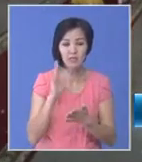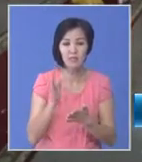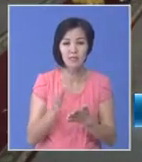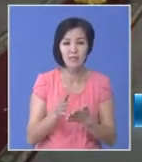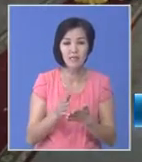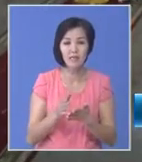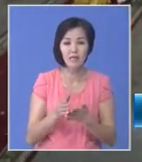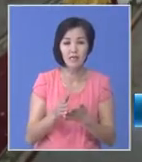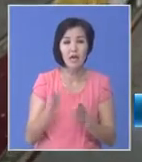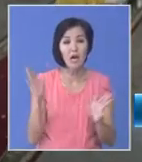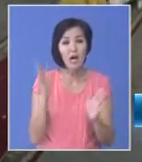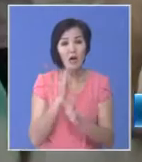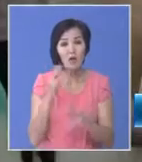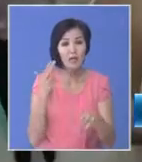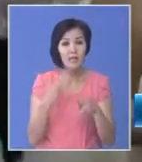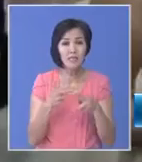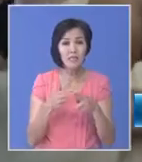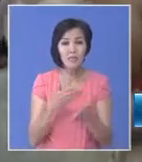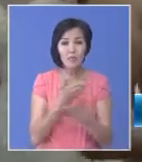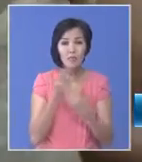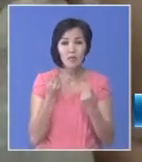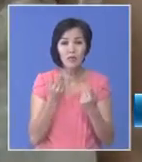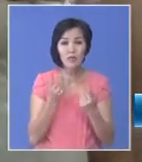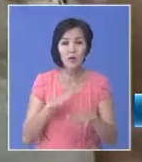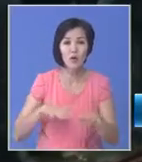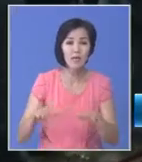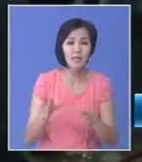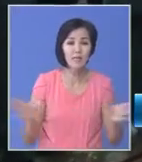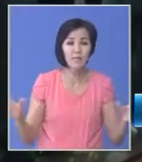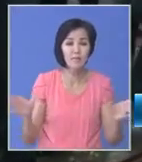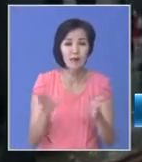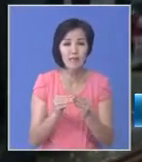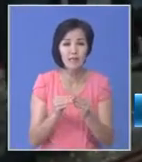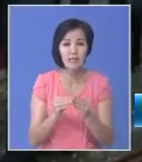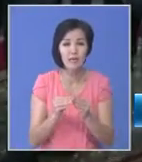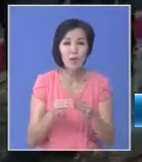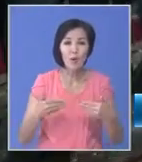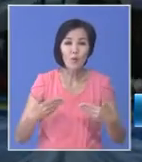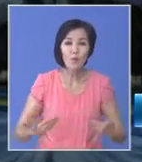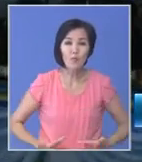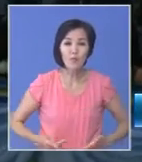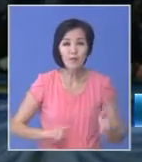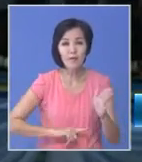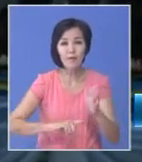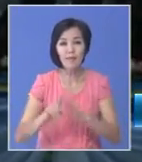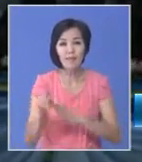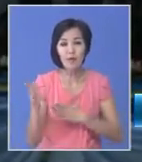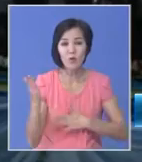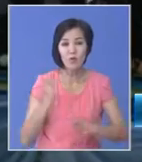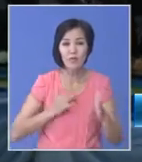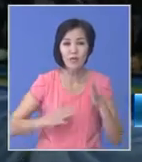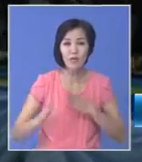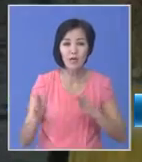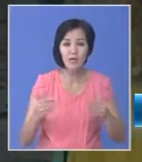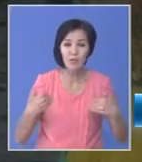Күн райы қолайсыз, жауын нөсерлетсе де жиылған жұрт алаңынан алыстамады. Өмірге жаңа қадам басқан қыз жігіттердің қуанышына ортақтасып,